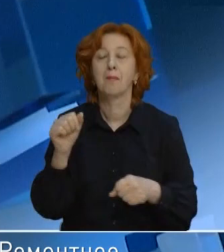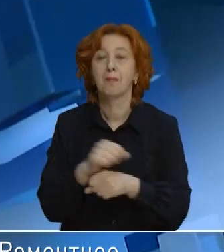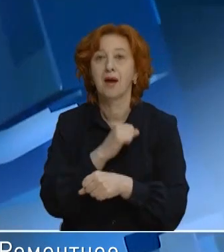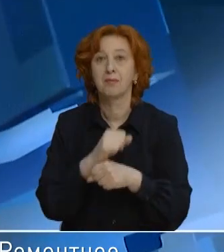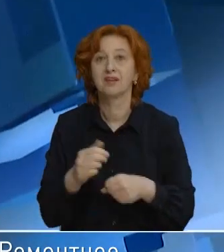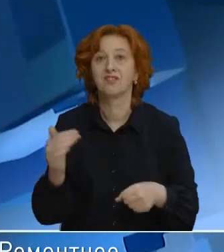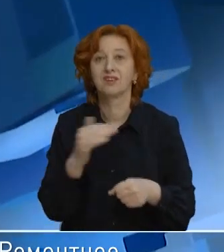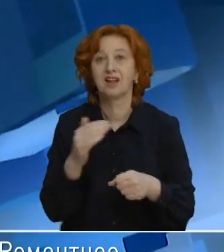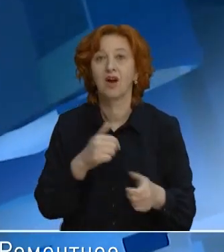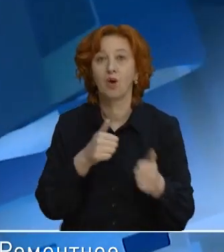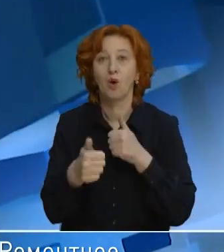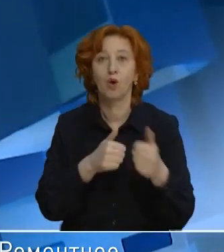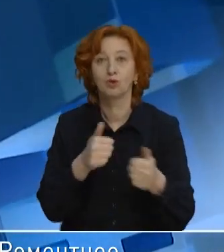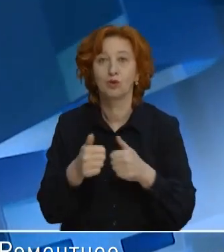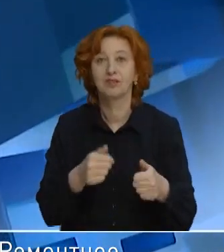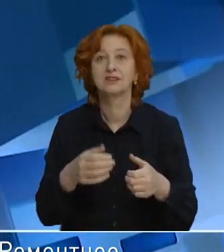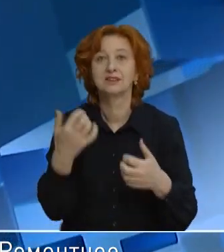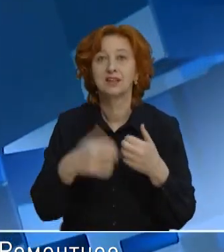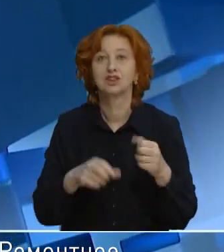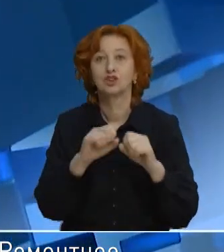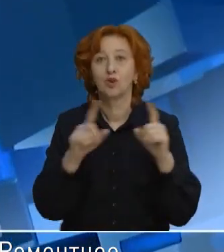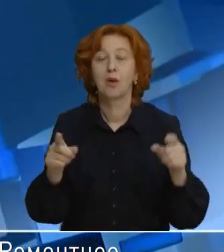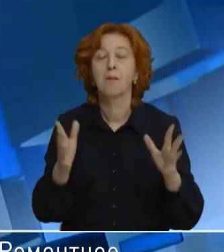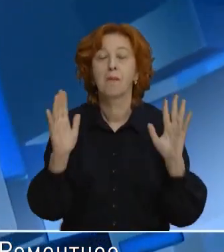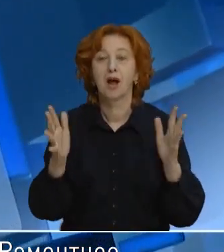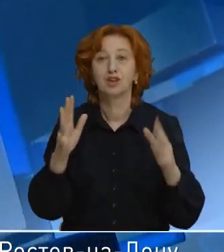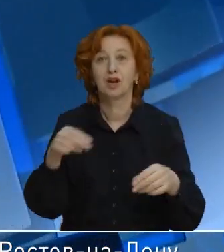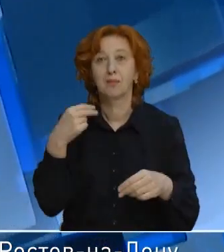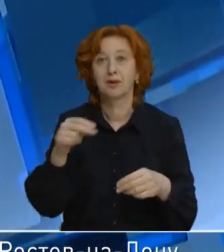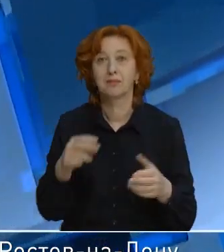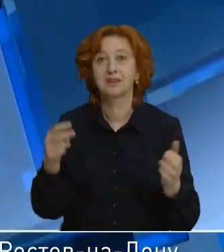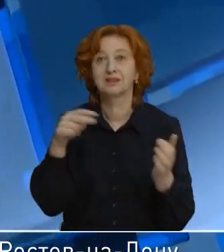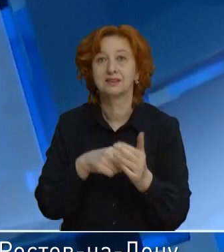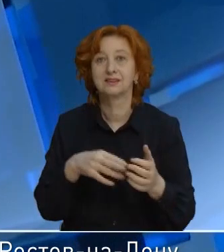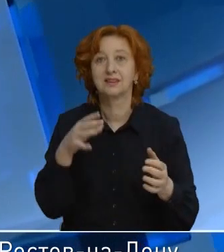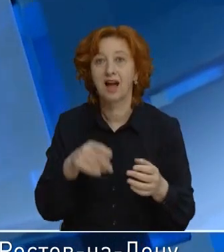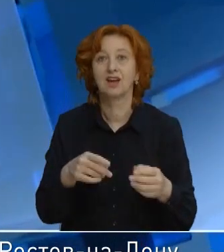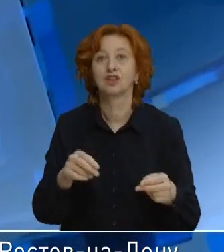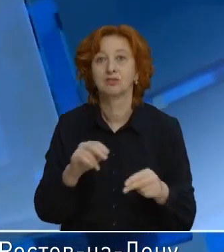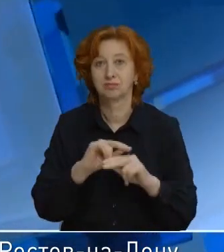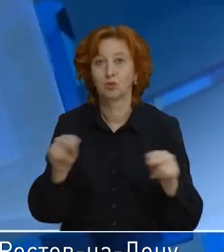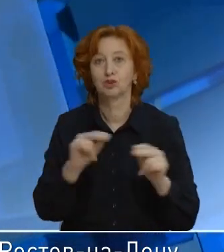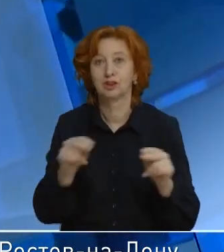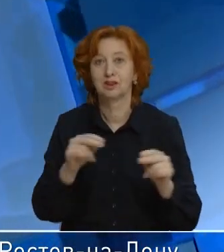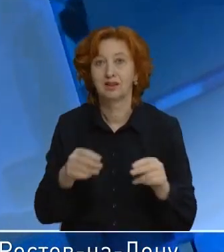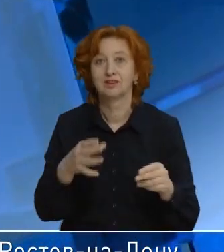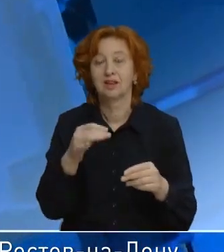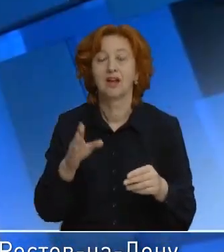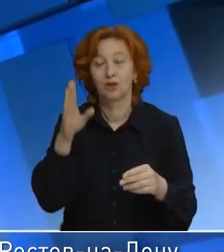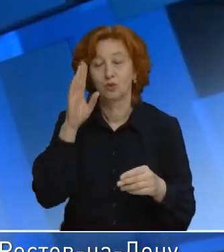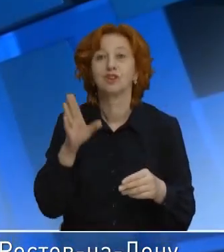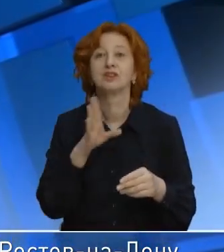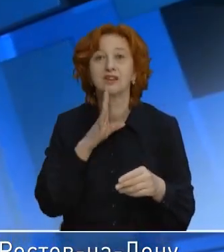Победителями федерального конкурса среди школьников «Большая перемена» стали сразу полтора десятка донских юношей и